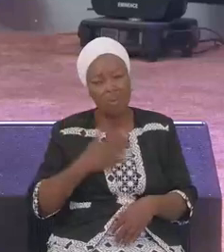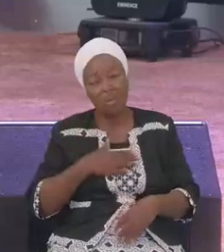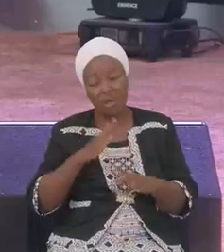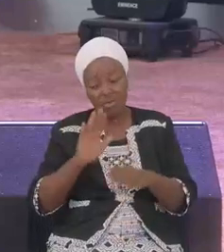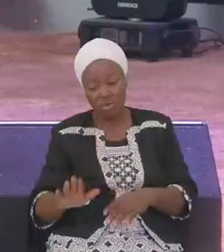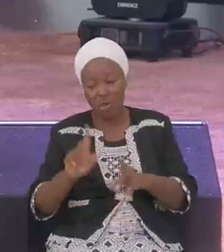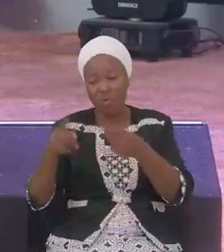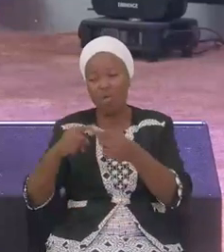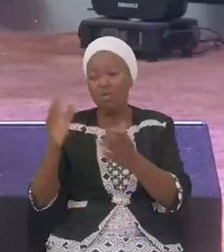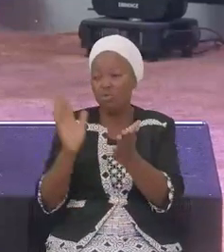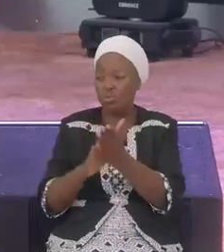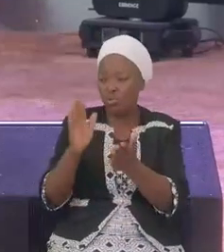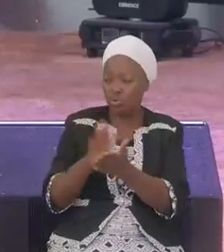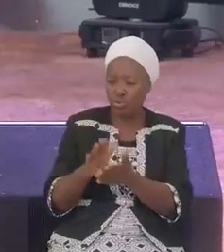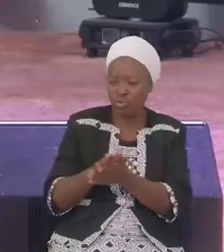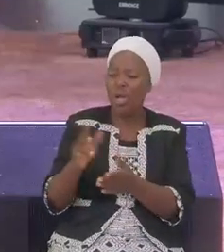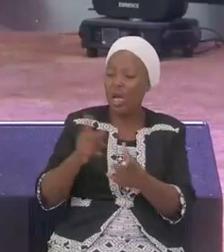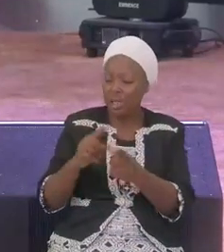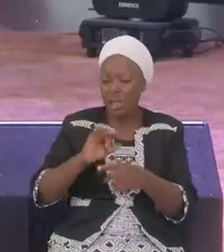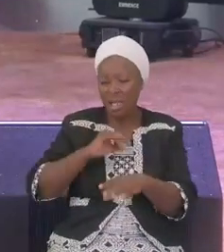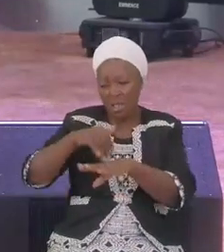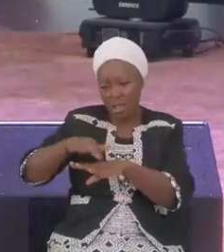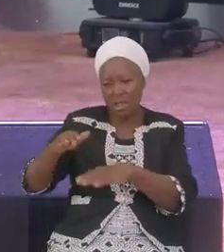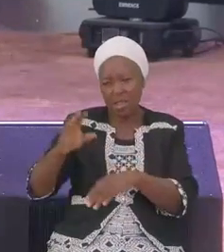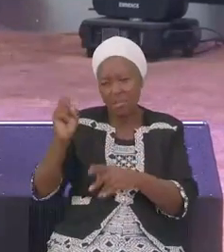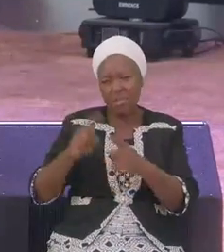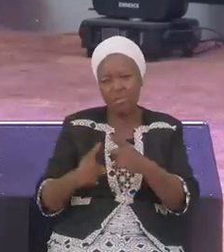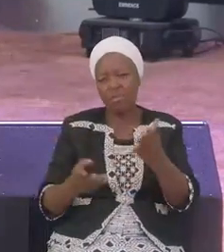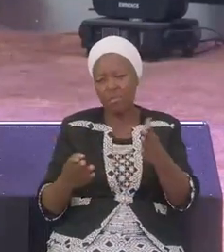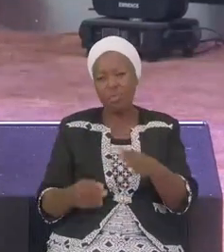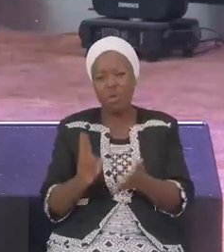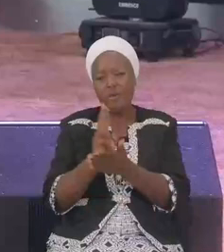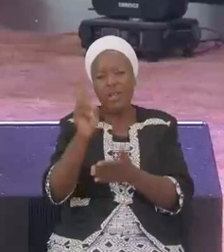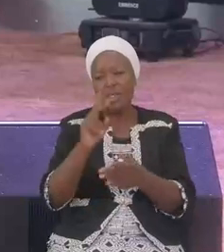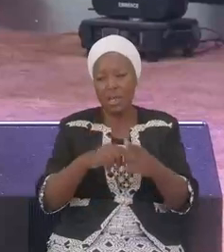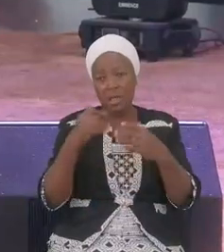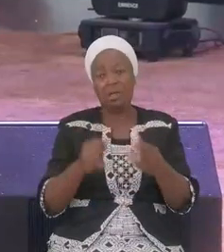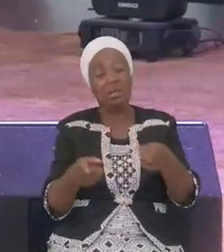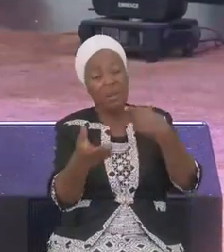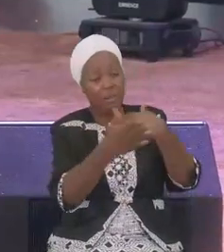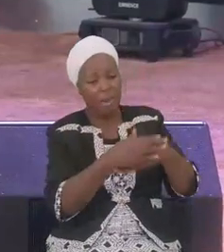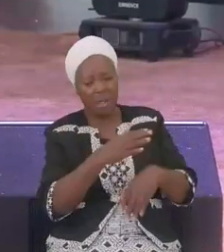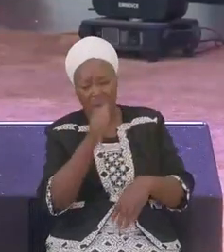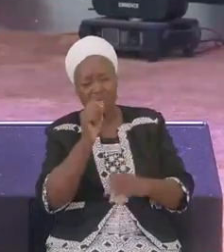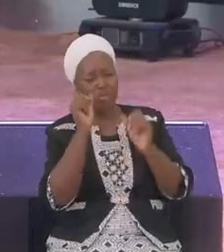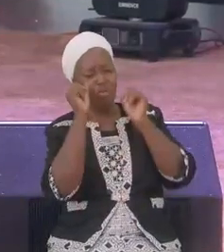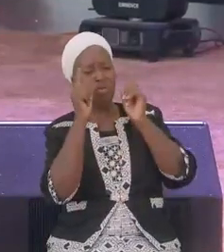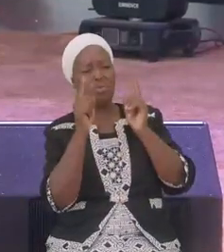l'école, je l'ai envoyé à l'université et de retour,